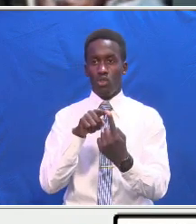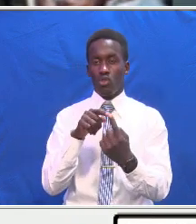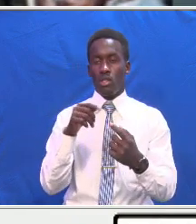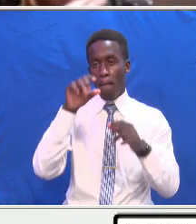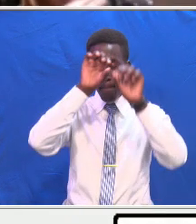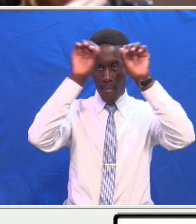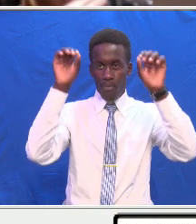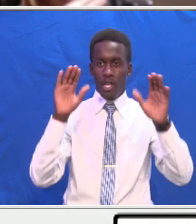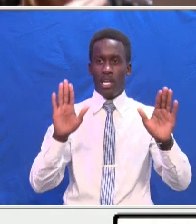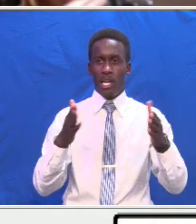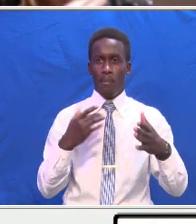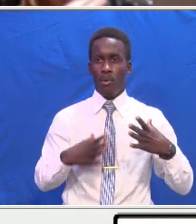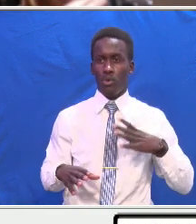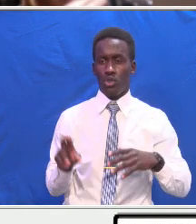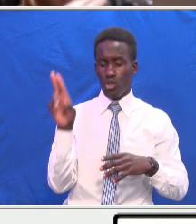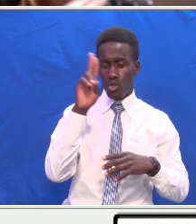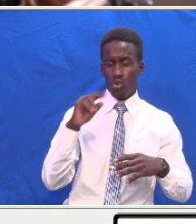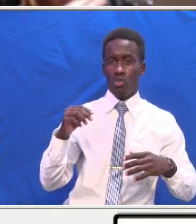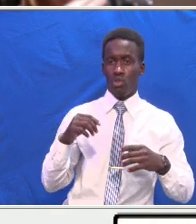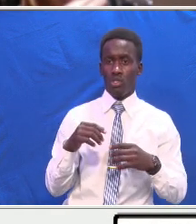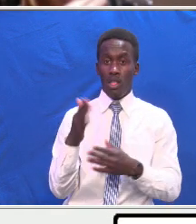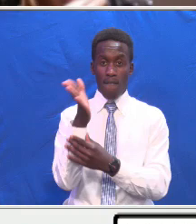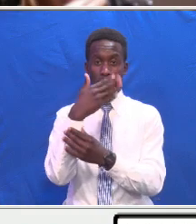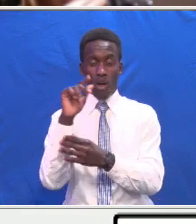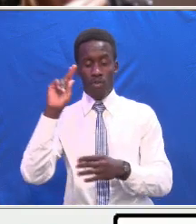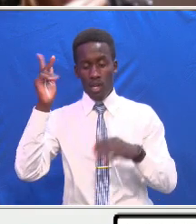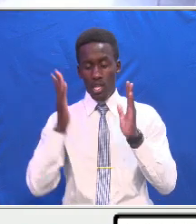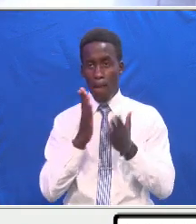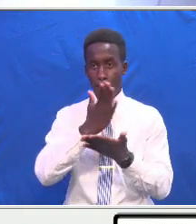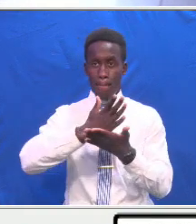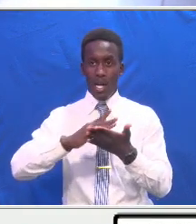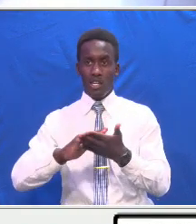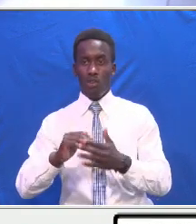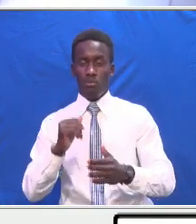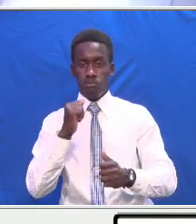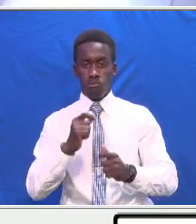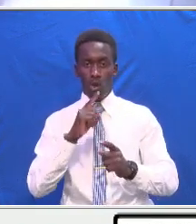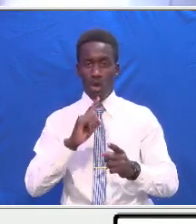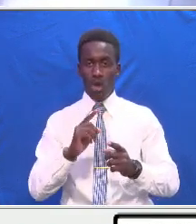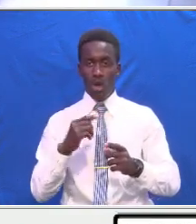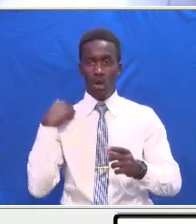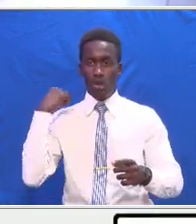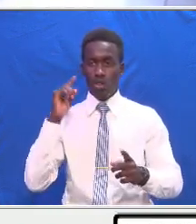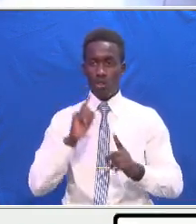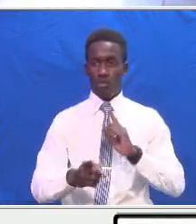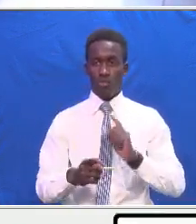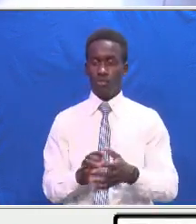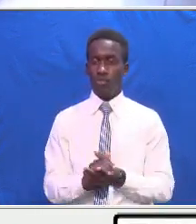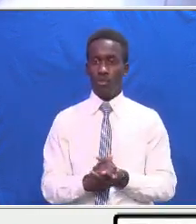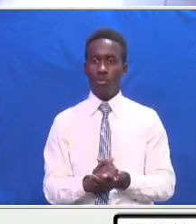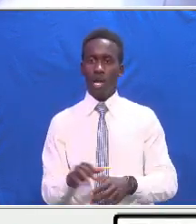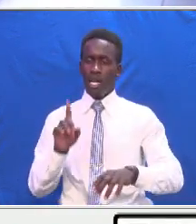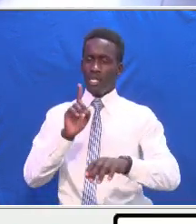aliwahimiza wafuasi wake kuvaa bendera ya taifa kama sehemu ya vazi lao la michezo. Because once they come taking people like this from their homes in front of